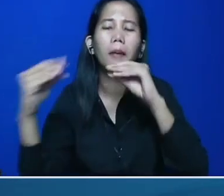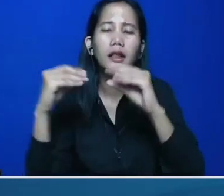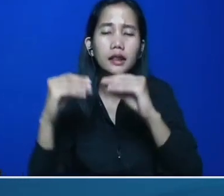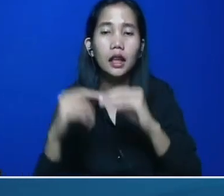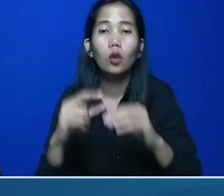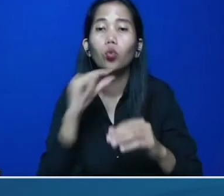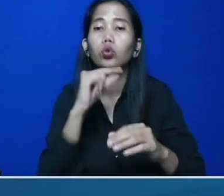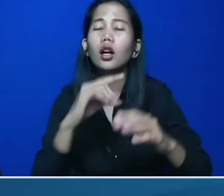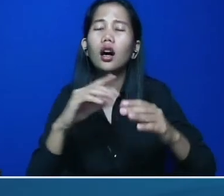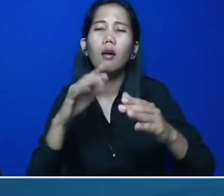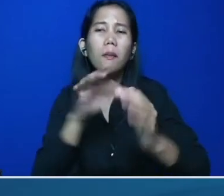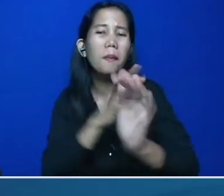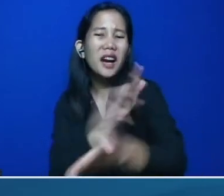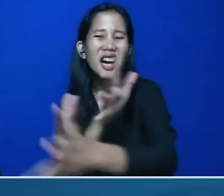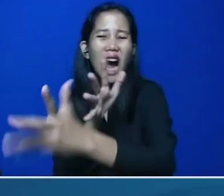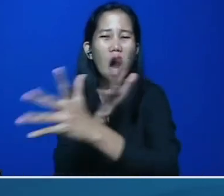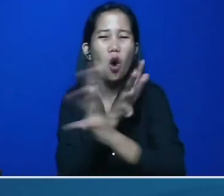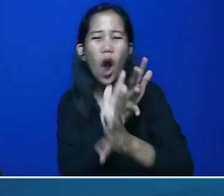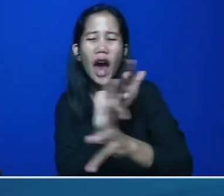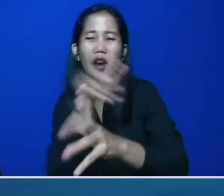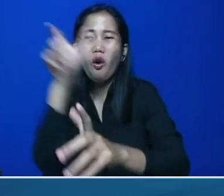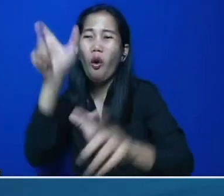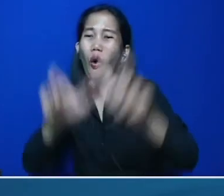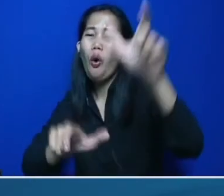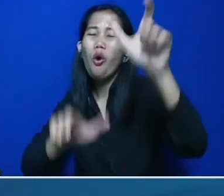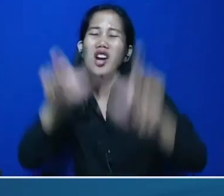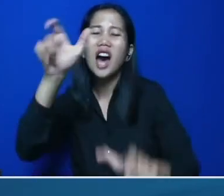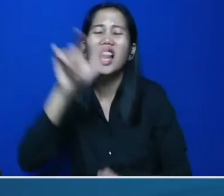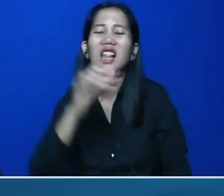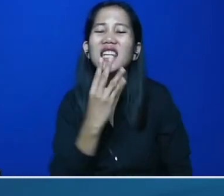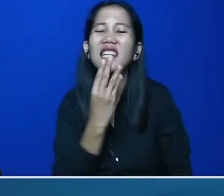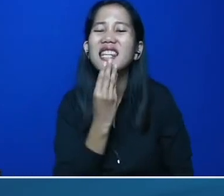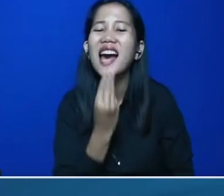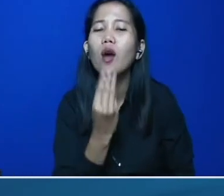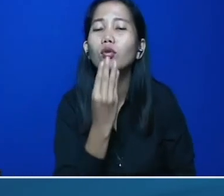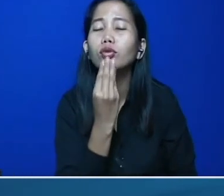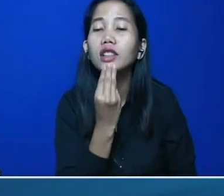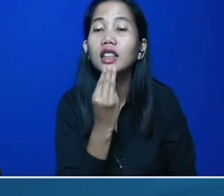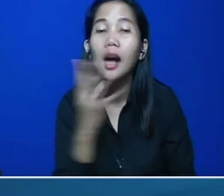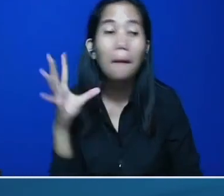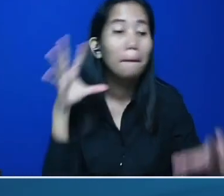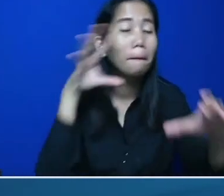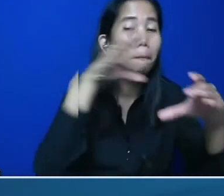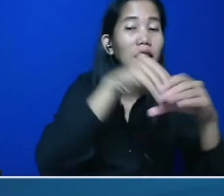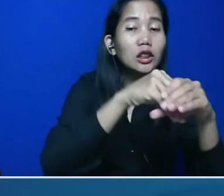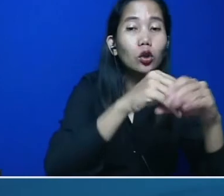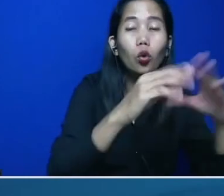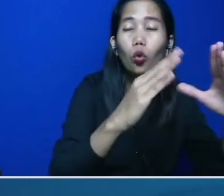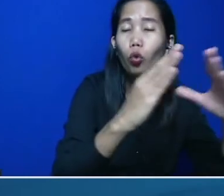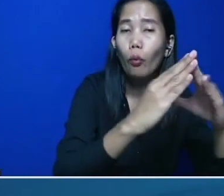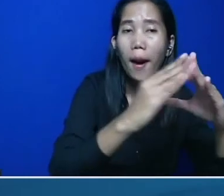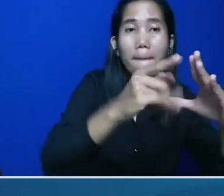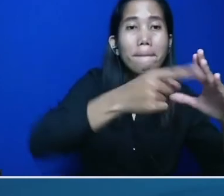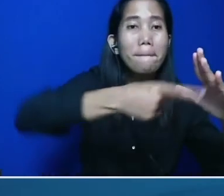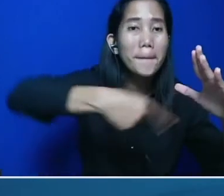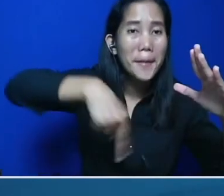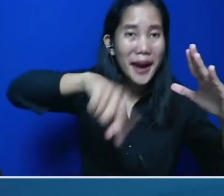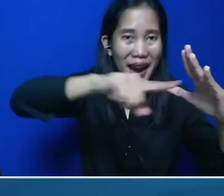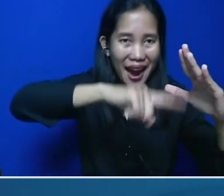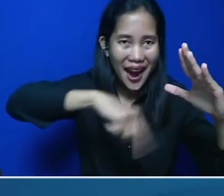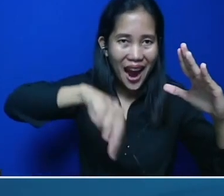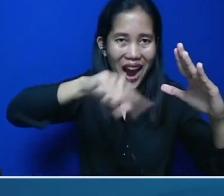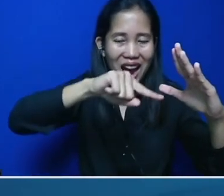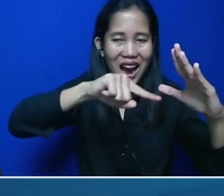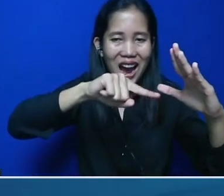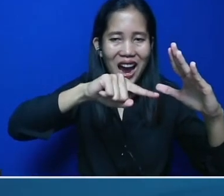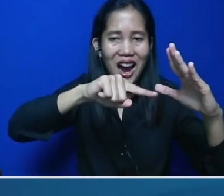atau masuk ke rumah mereka tetapi Allah telah menunjukkan kepadaku bahwa aku tidak boleh menyebut